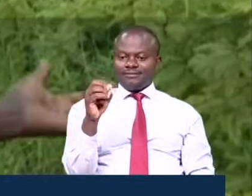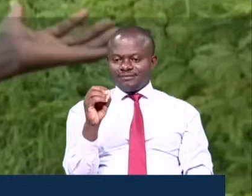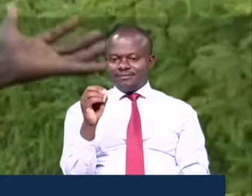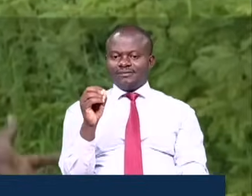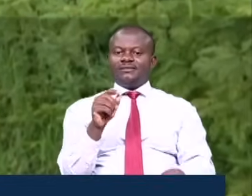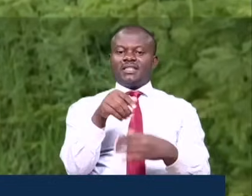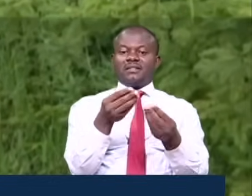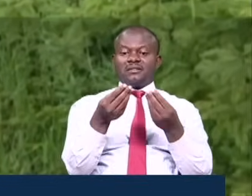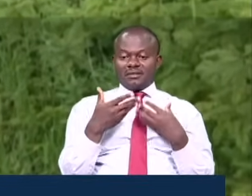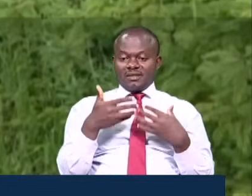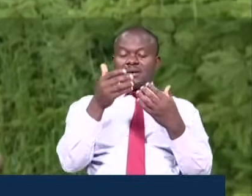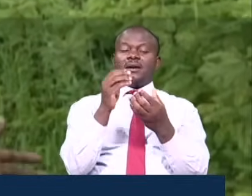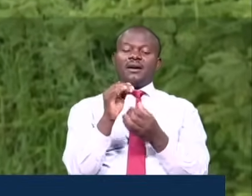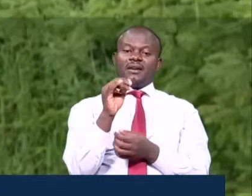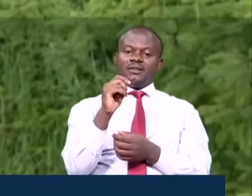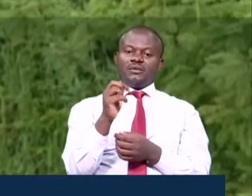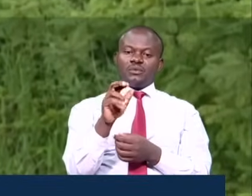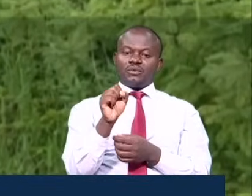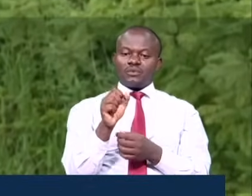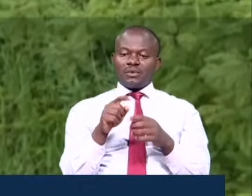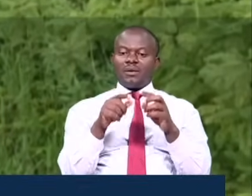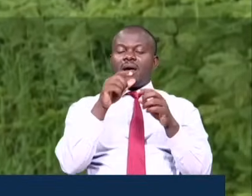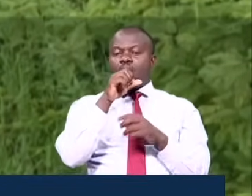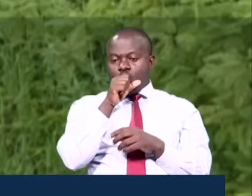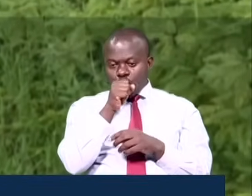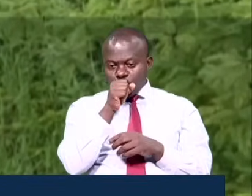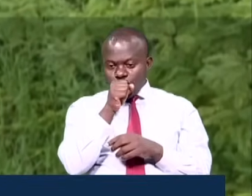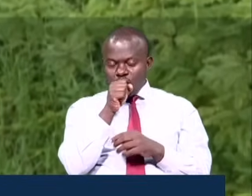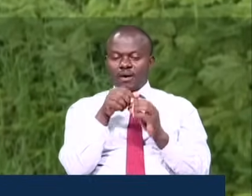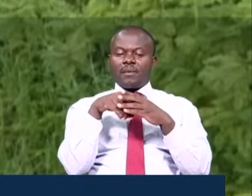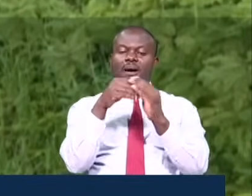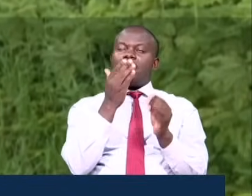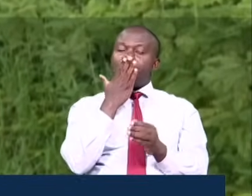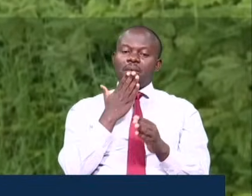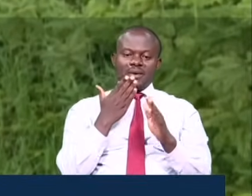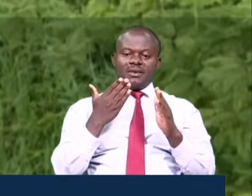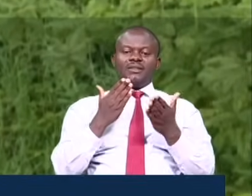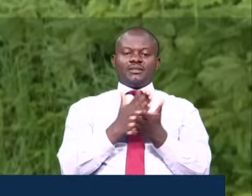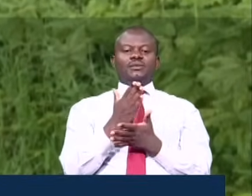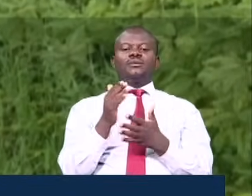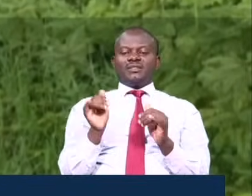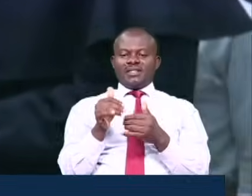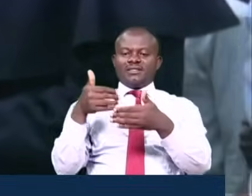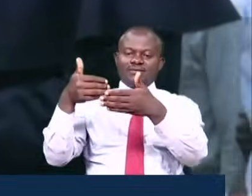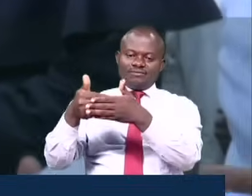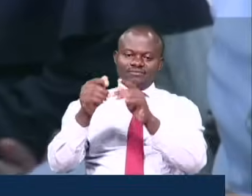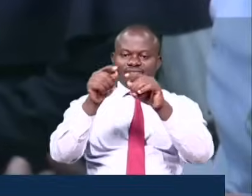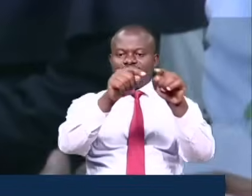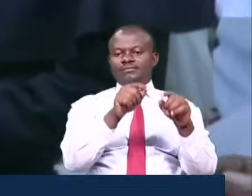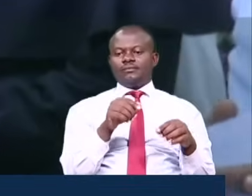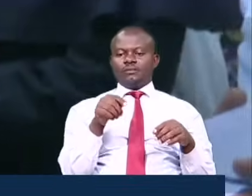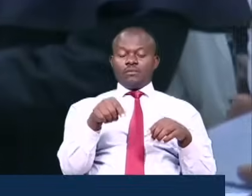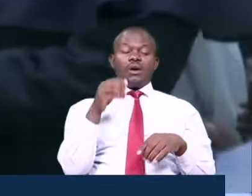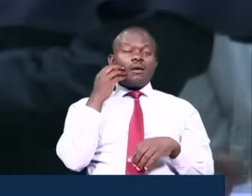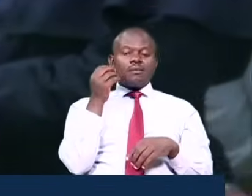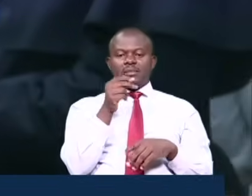bakaza bakamereza nkabaye intusi nkabaye ibinyomoro nkabaha amapapayi mbega ngiye ngerageza no kubasanga aho bari muri aya mezi